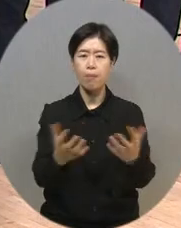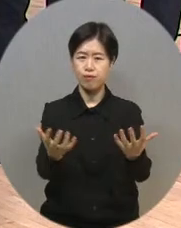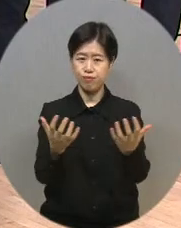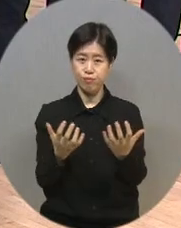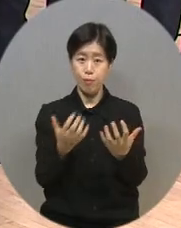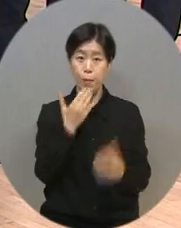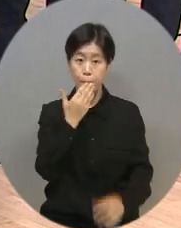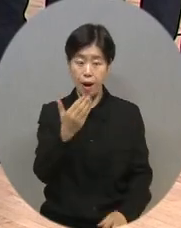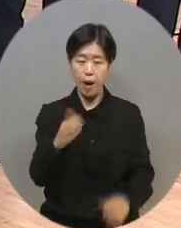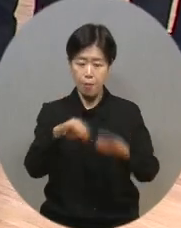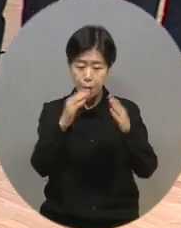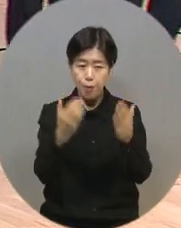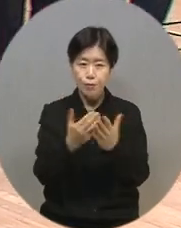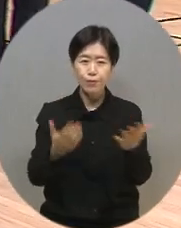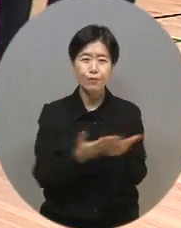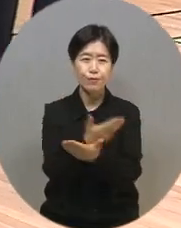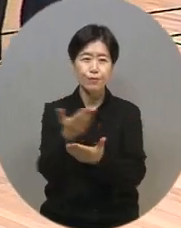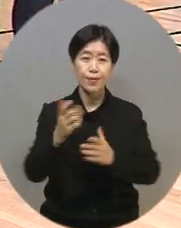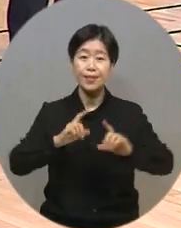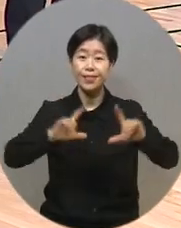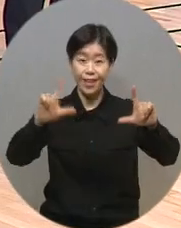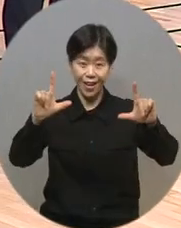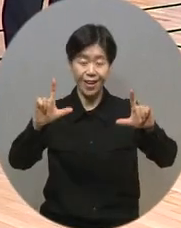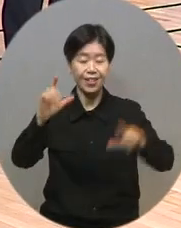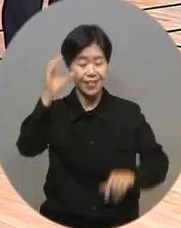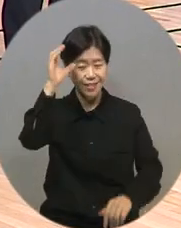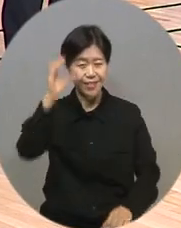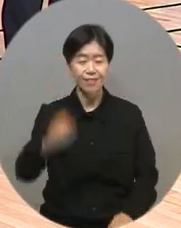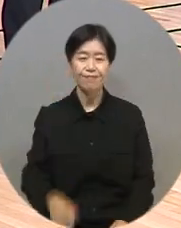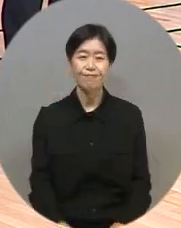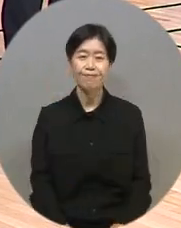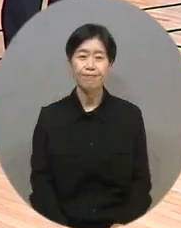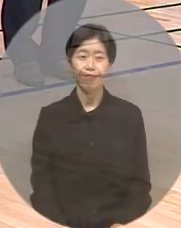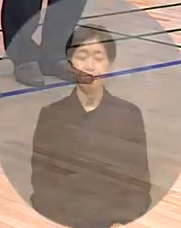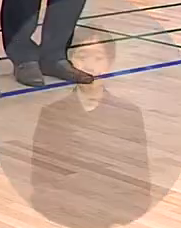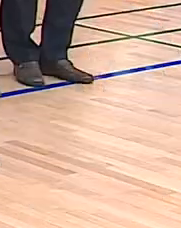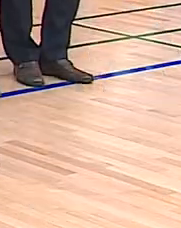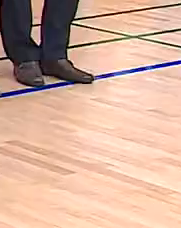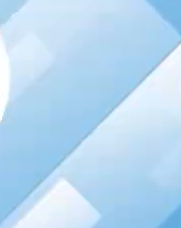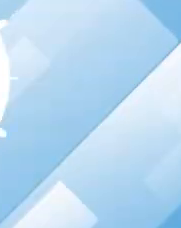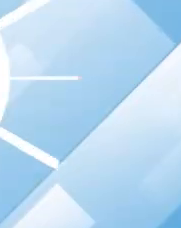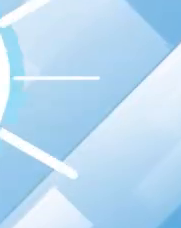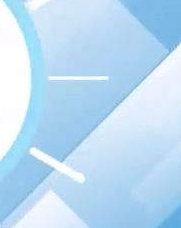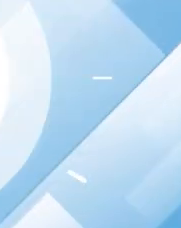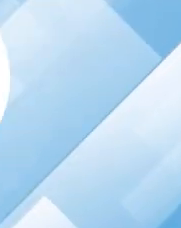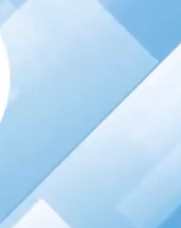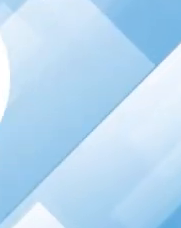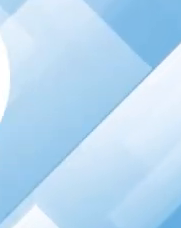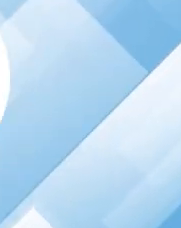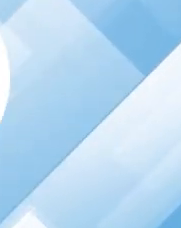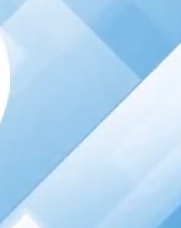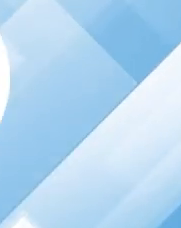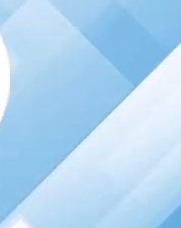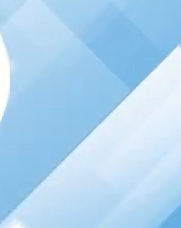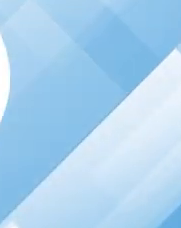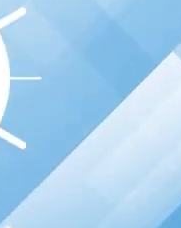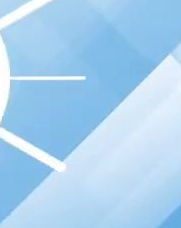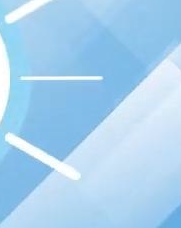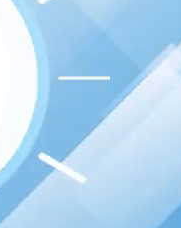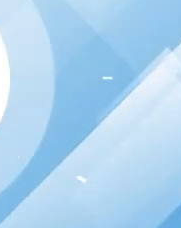모두가 함께하는 날을 꿈꿔봅니다. 복지TV 뉴스 정유정입니다.